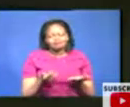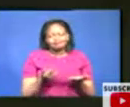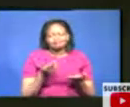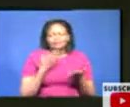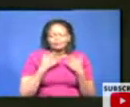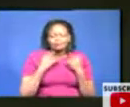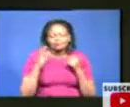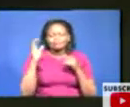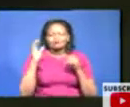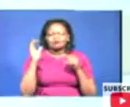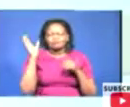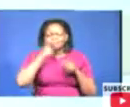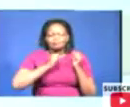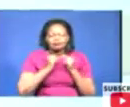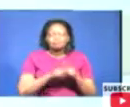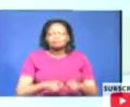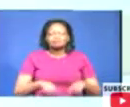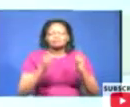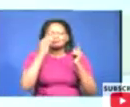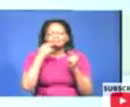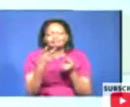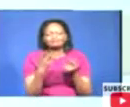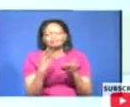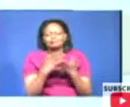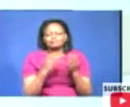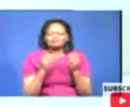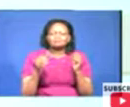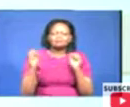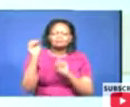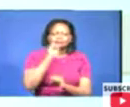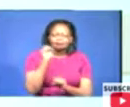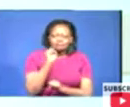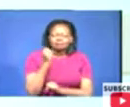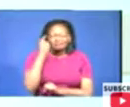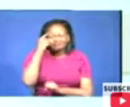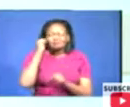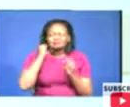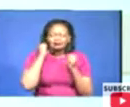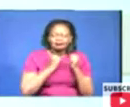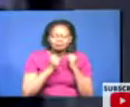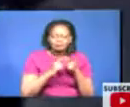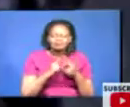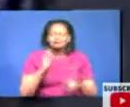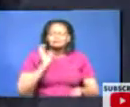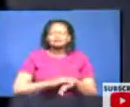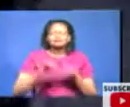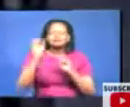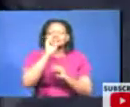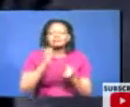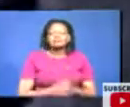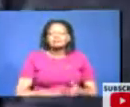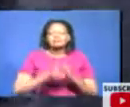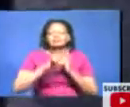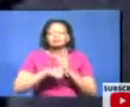kwa vile nilikuwa naona wengine wakiwa na magari hapo nikaona mimi naweza kibia hata mimi nipate kagari. Shortly after,